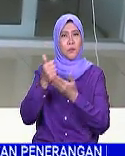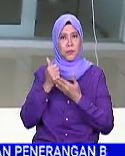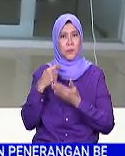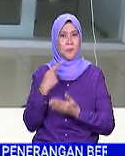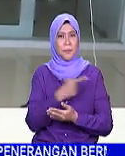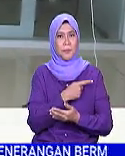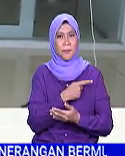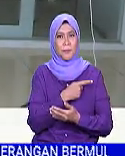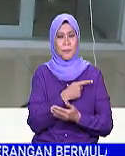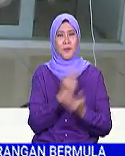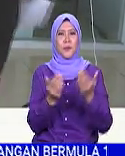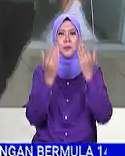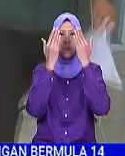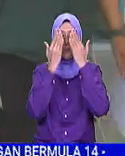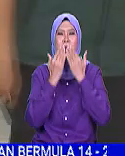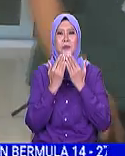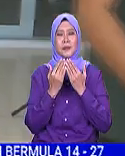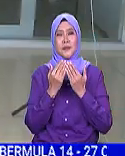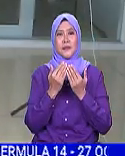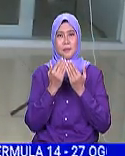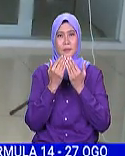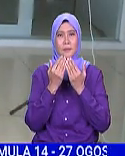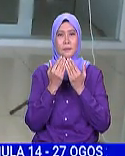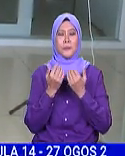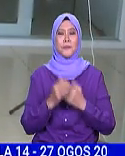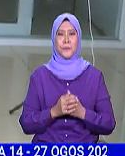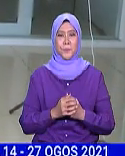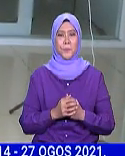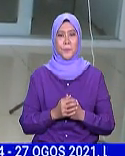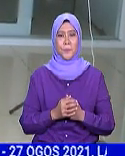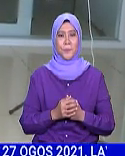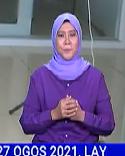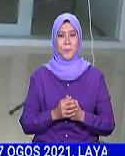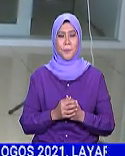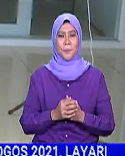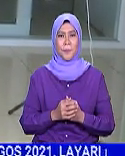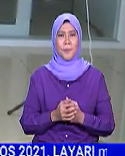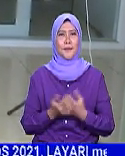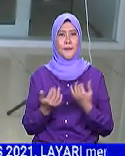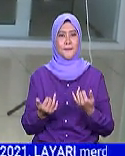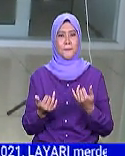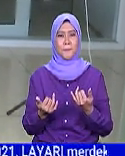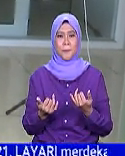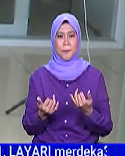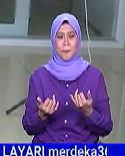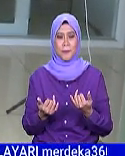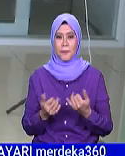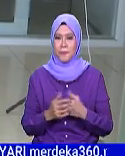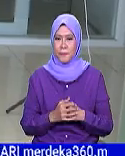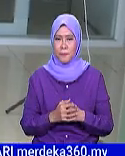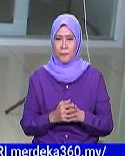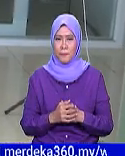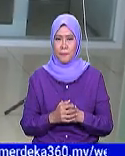nah anime sekolah neneknya shakhrukh satu kami siap Malah gue